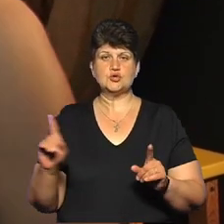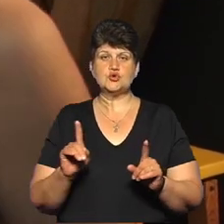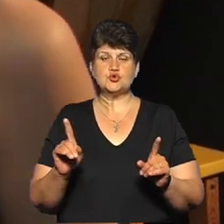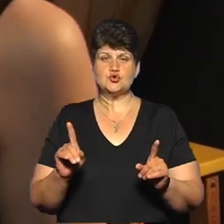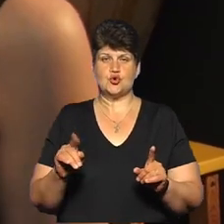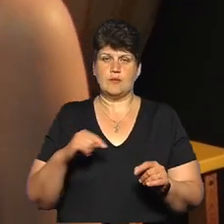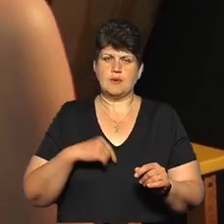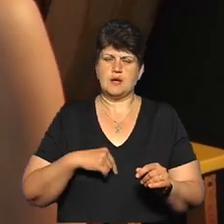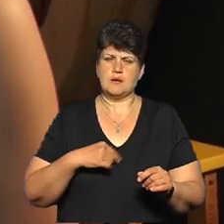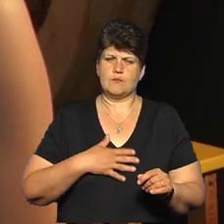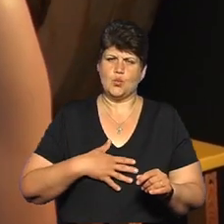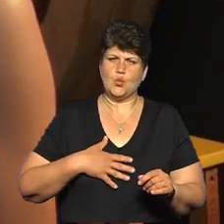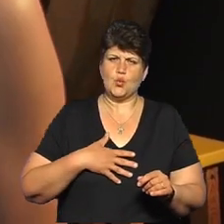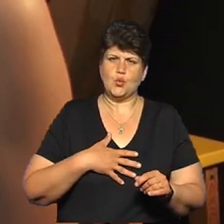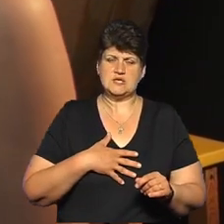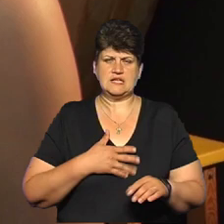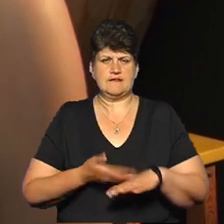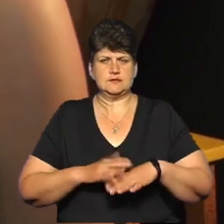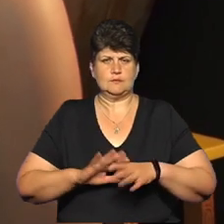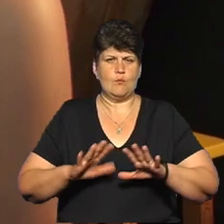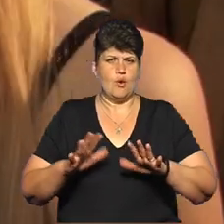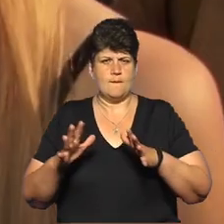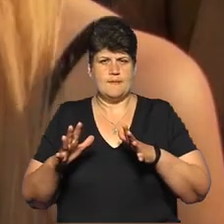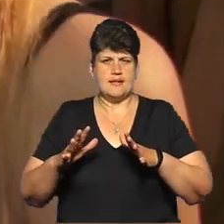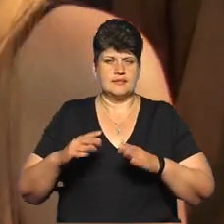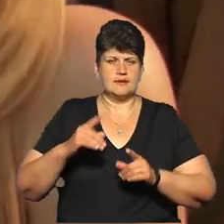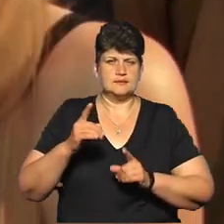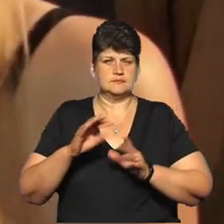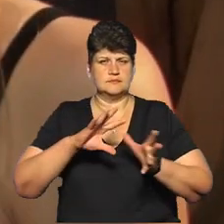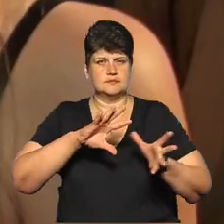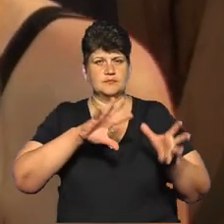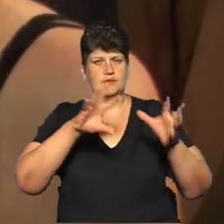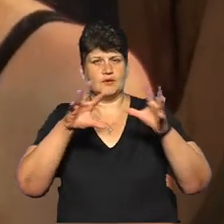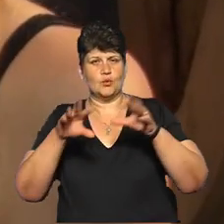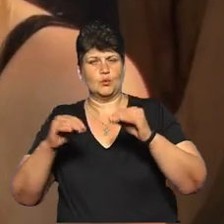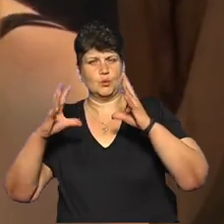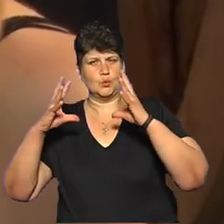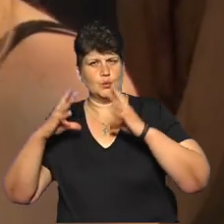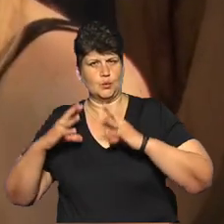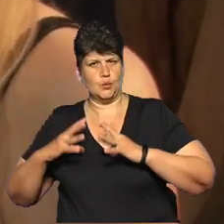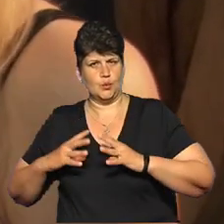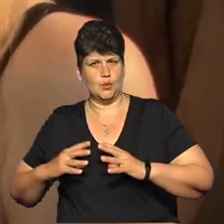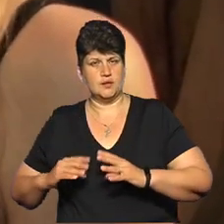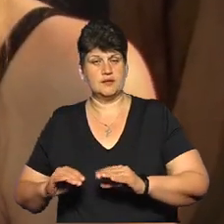емоційні якісь напружені моменти чергувалися з релаксовими і медитативними.